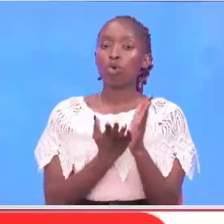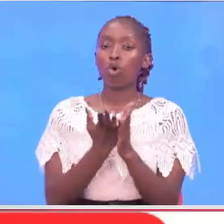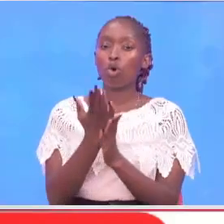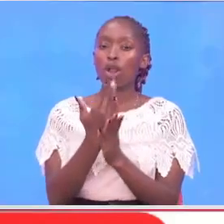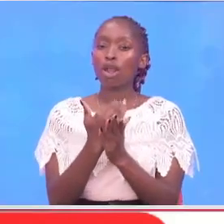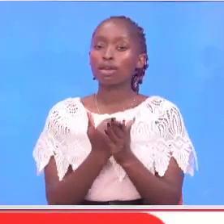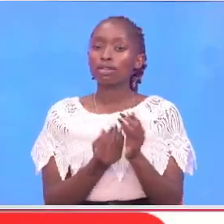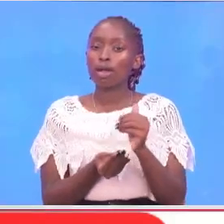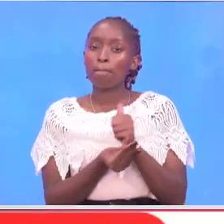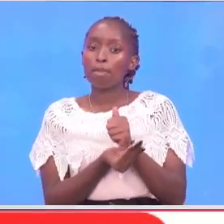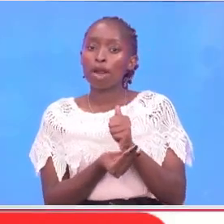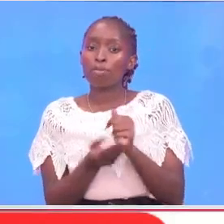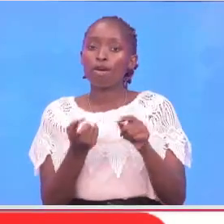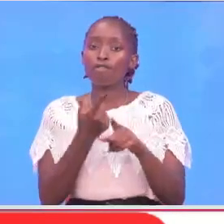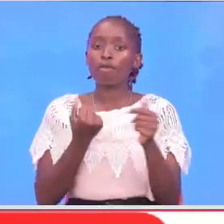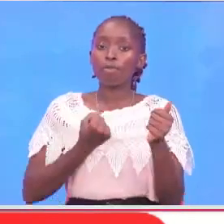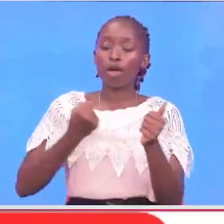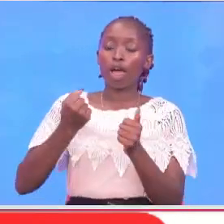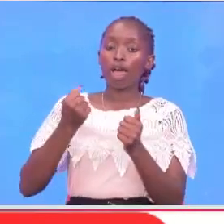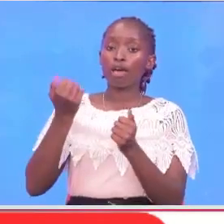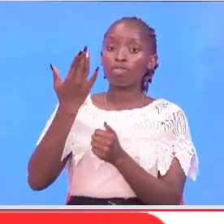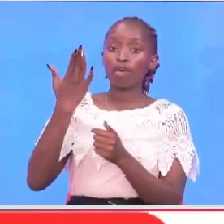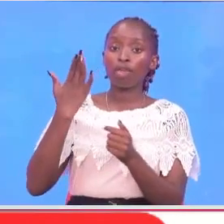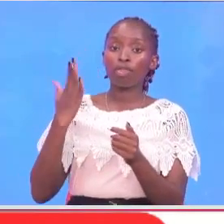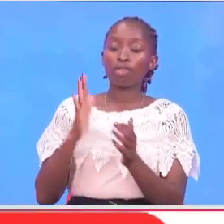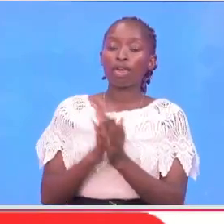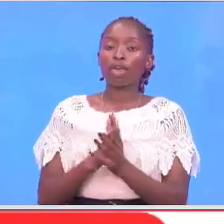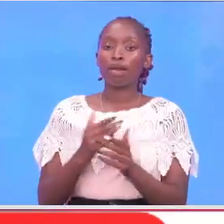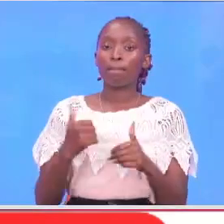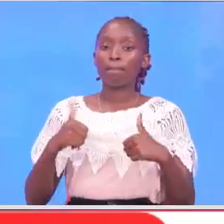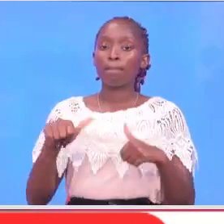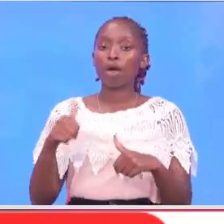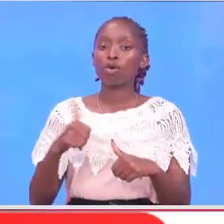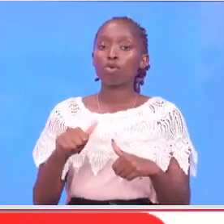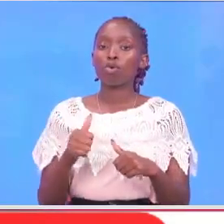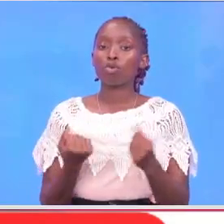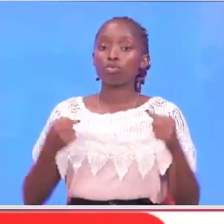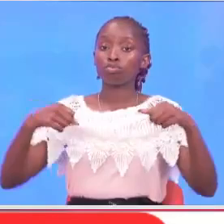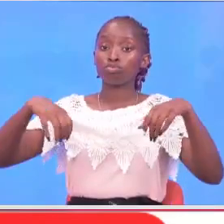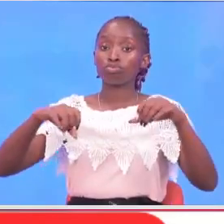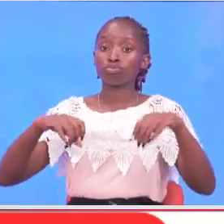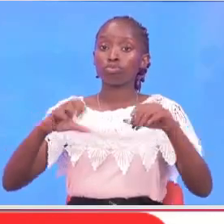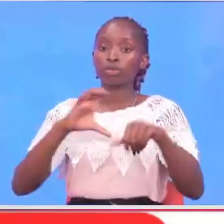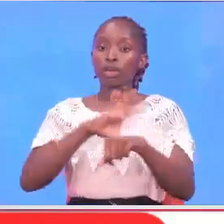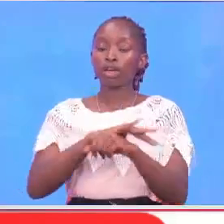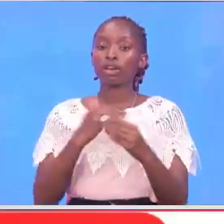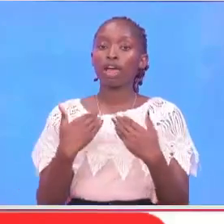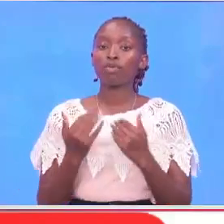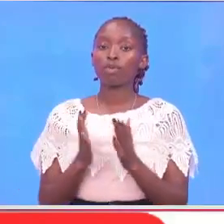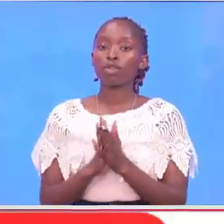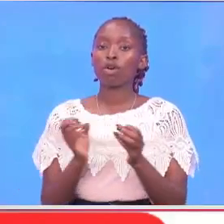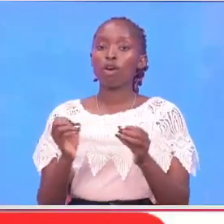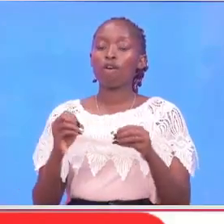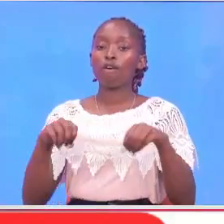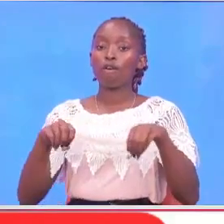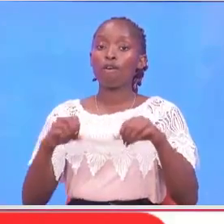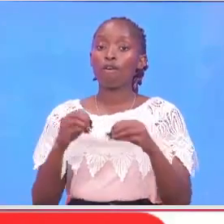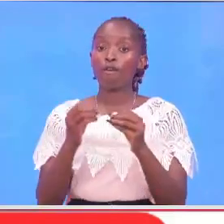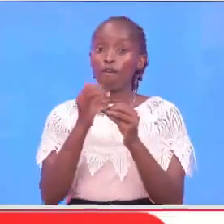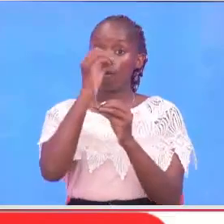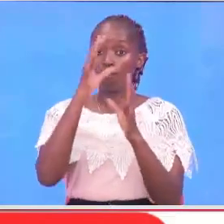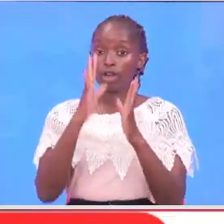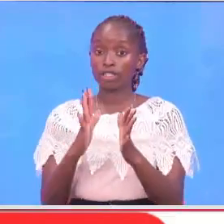kutoka kwa magari ya umma pamoja na waendeshaji pikipiki walipatwa na maafisa wa EACC, hali